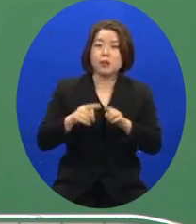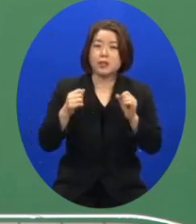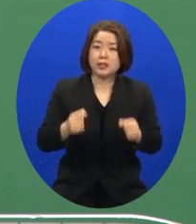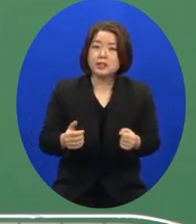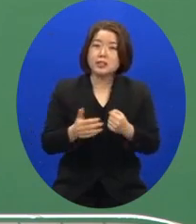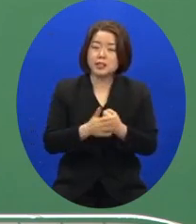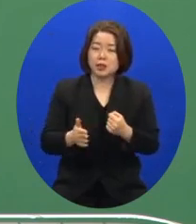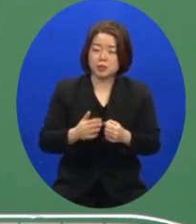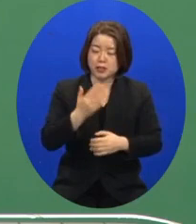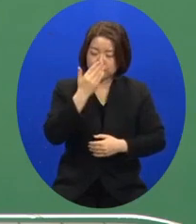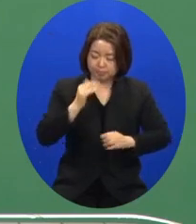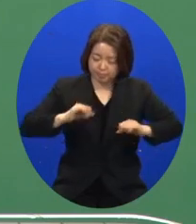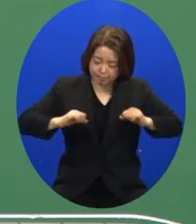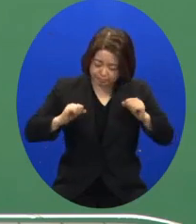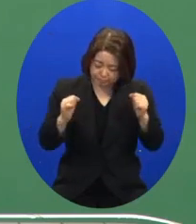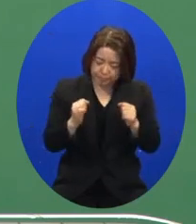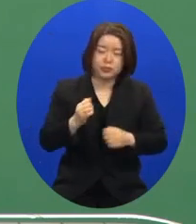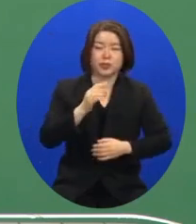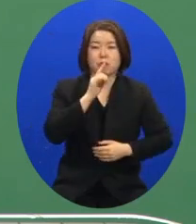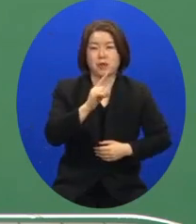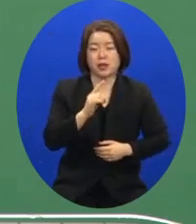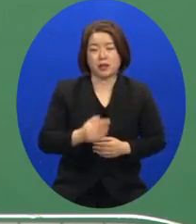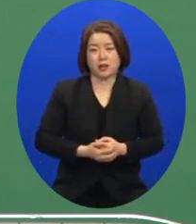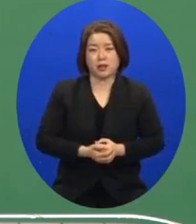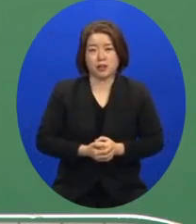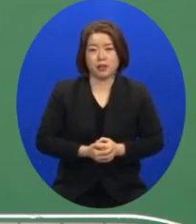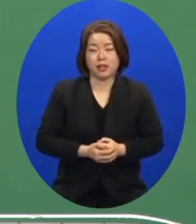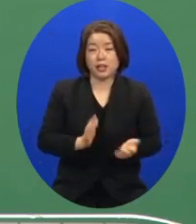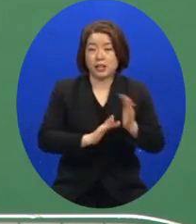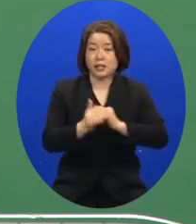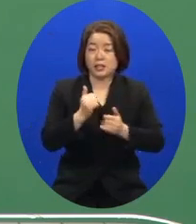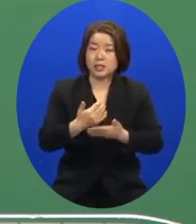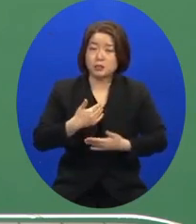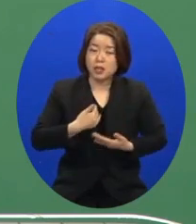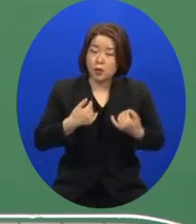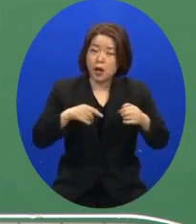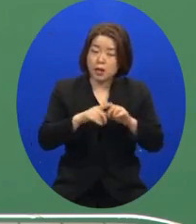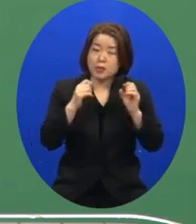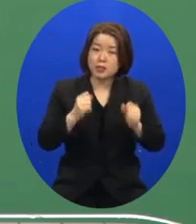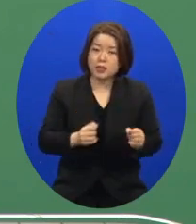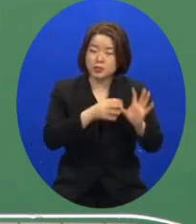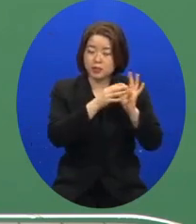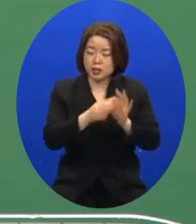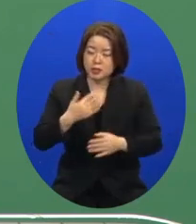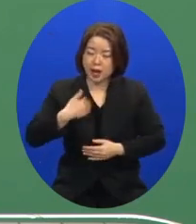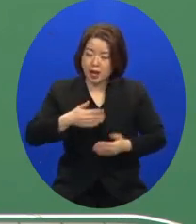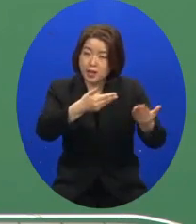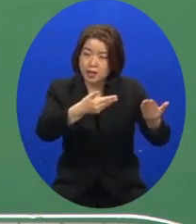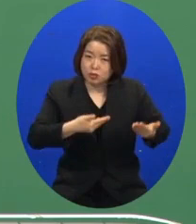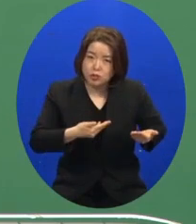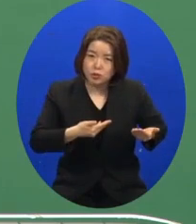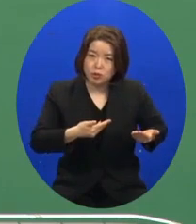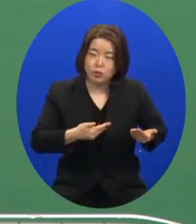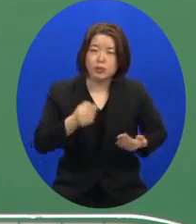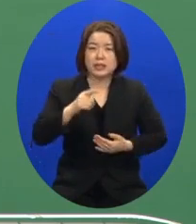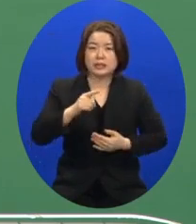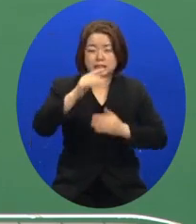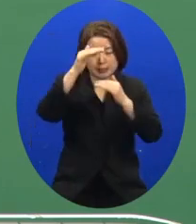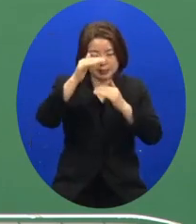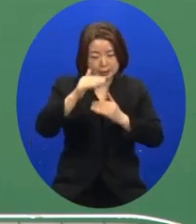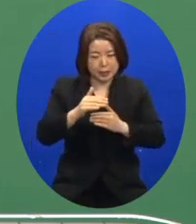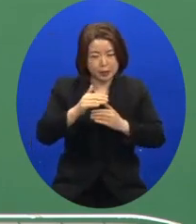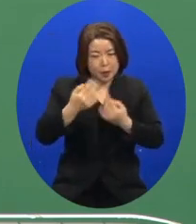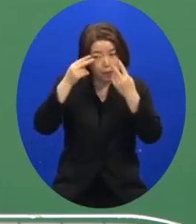계시니까 순종하라고 하시는 겁니다. 예수님이 나와 함께 계시는 것을 계속 알게 하시고 그 사실을